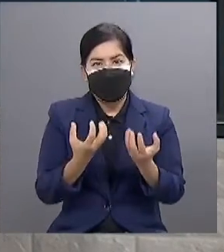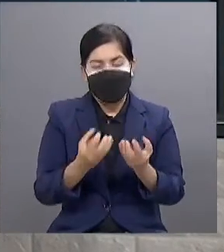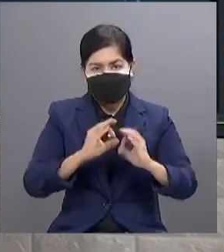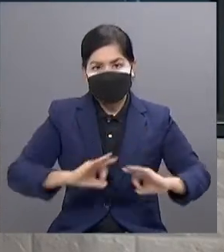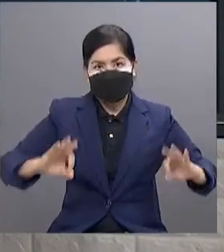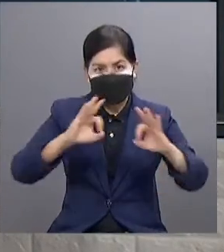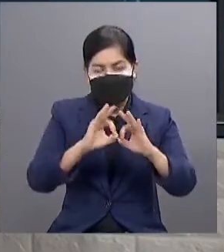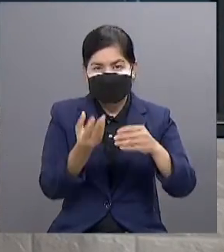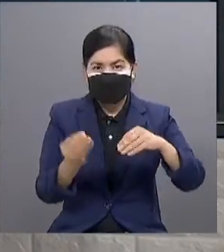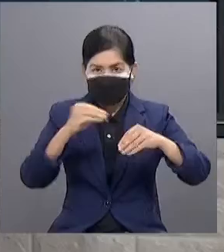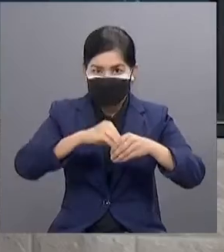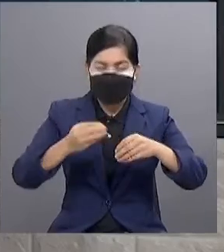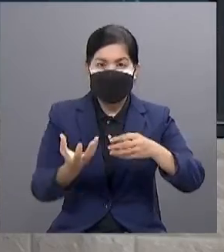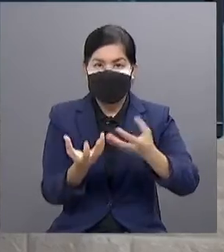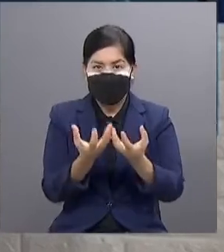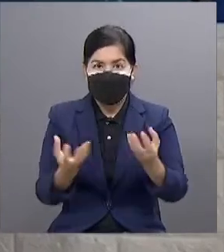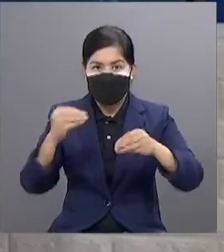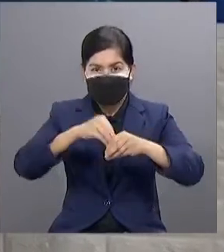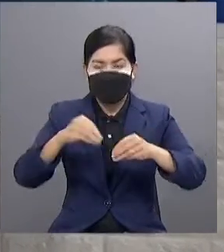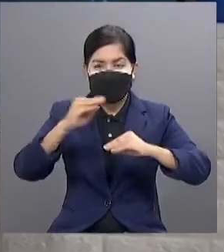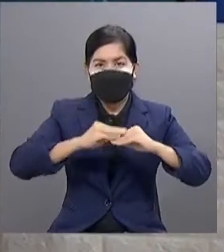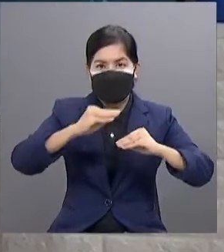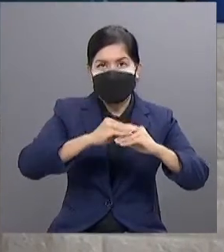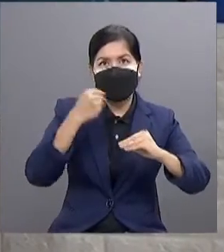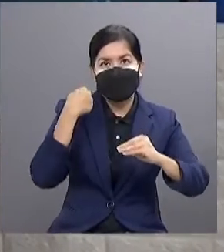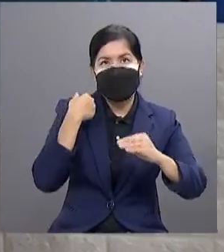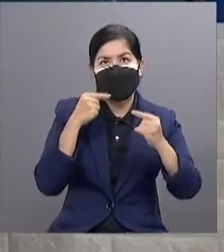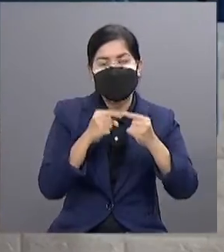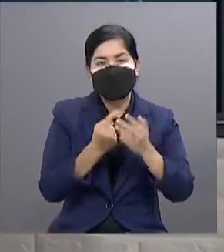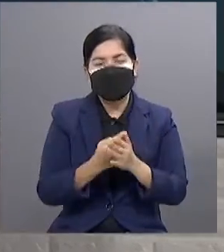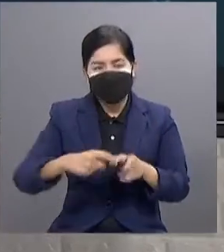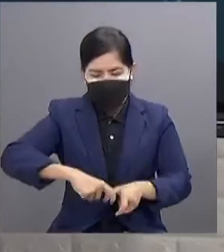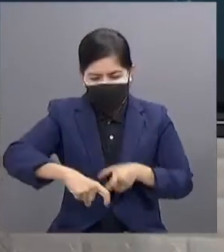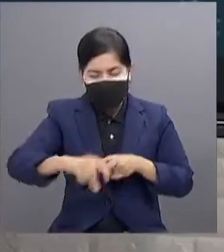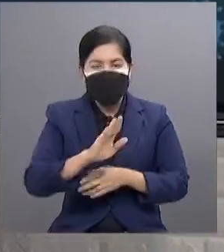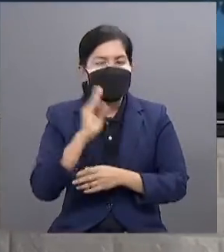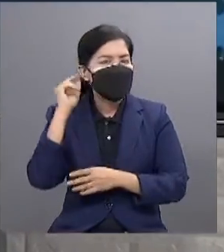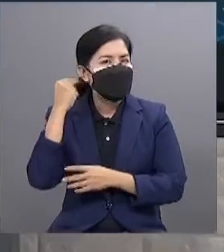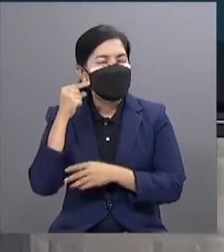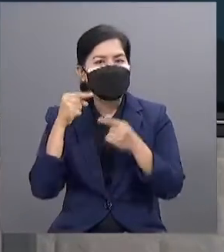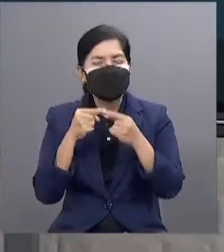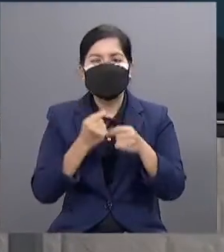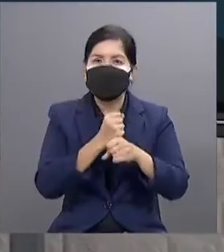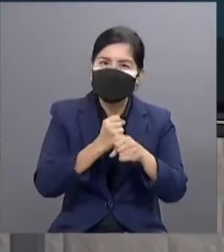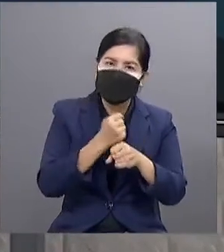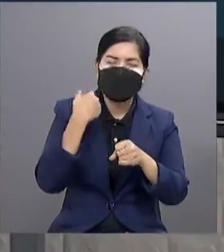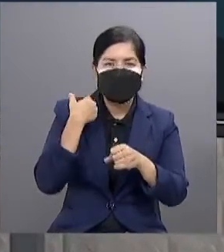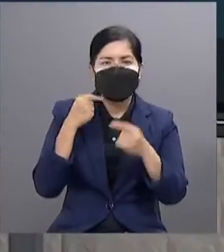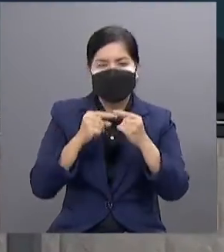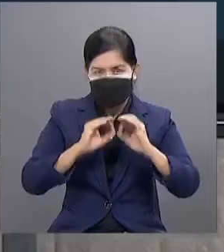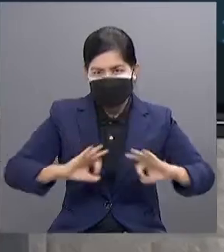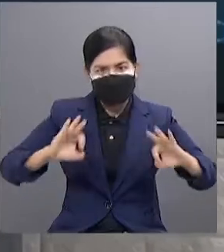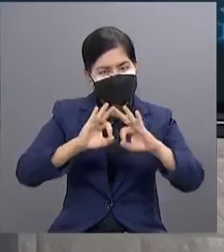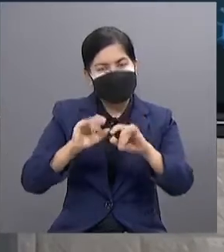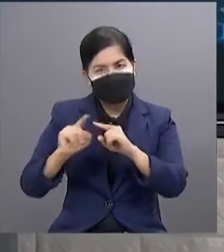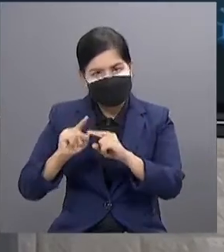เพิ่มเติมอย่างผ้านะไมครับนมผงสำหรับเด็กแล้วก็ของใช้จำเป็นนม UHTตรงนี้ก็จะช่วยเหลือเยียวยากัน